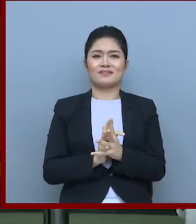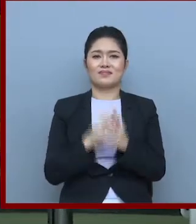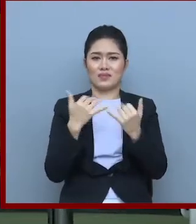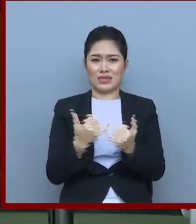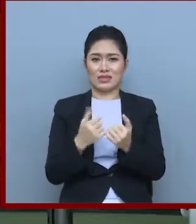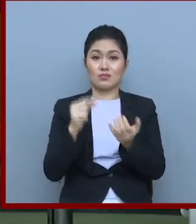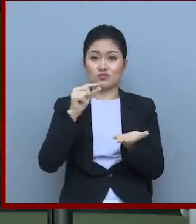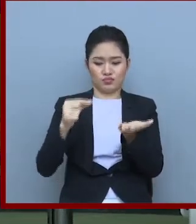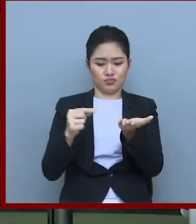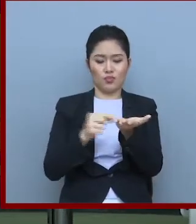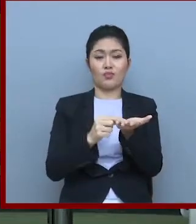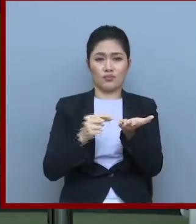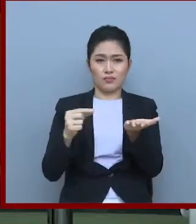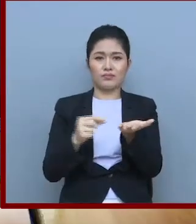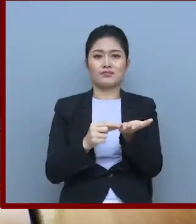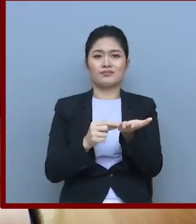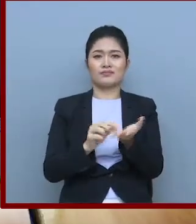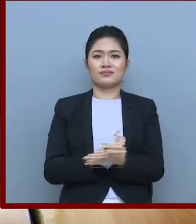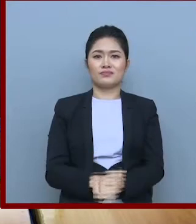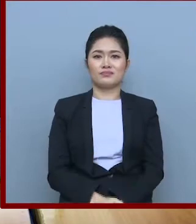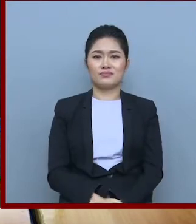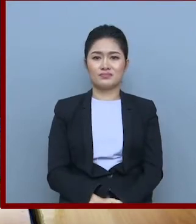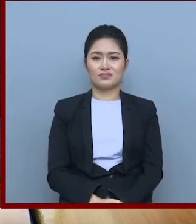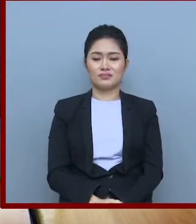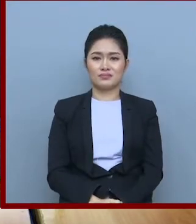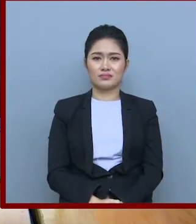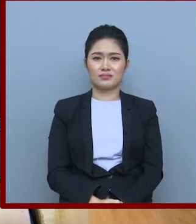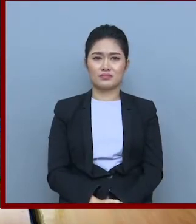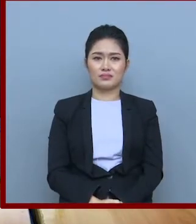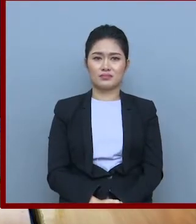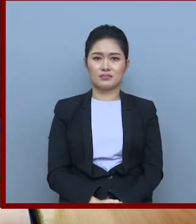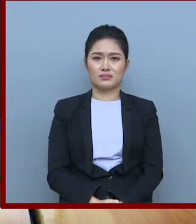นี้ก็เดี๋ยวเราต่อตัวนี้เข้าไปก่อน